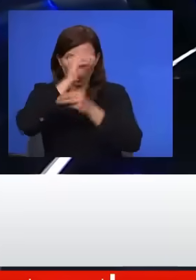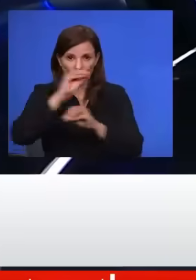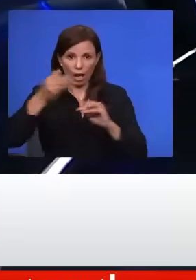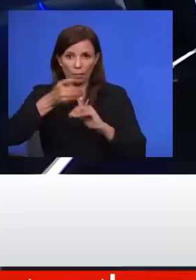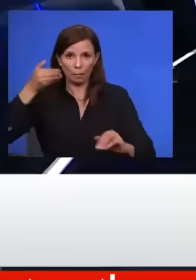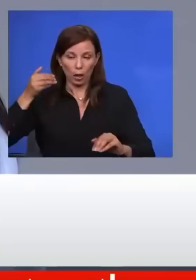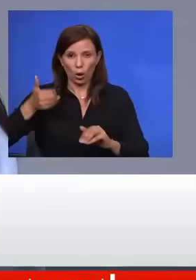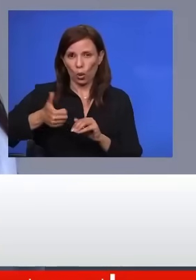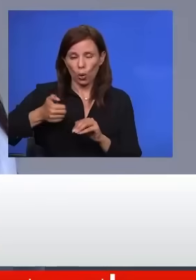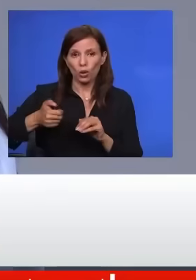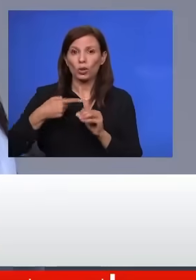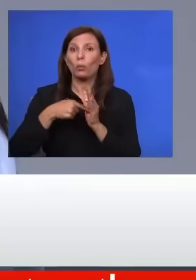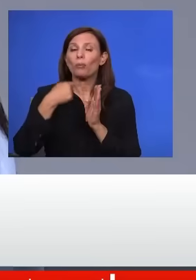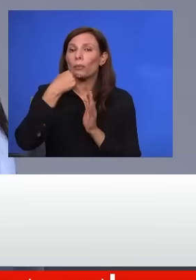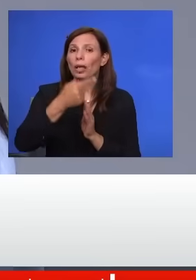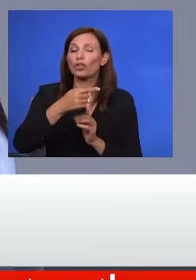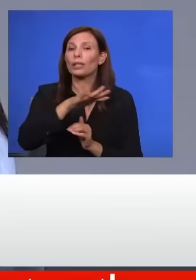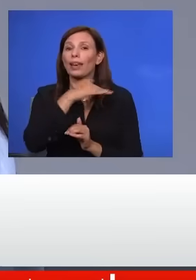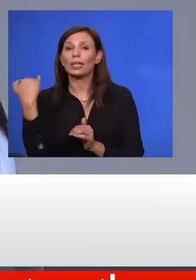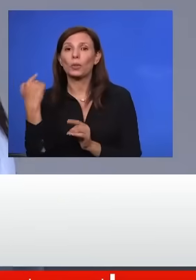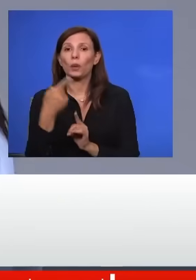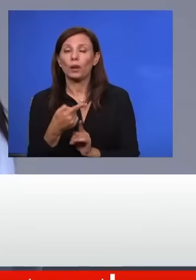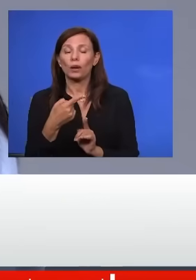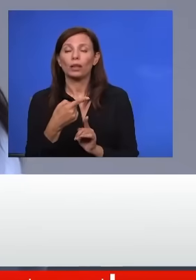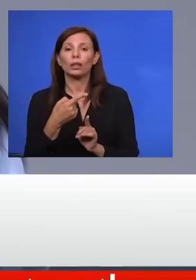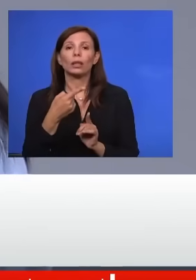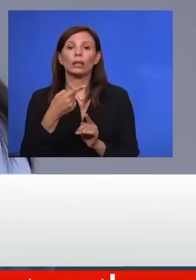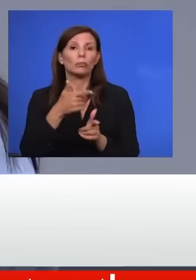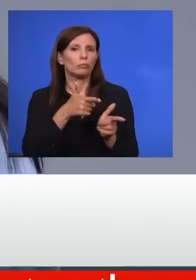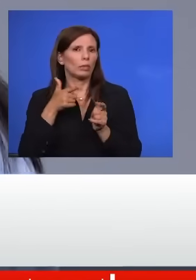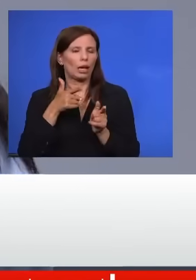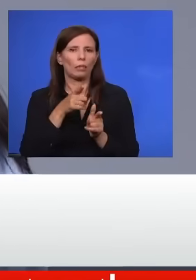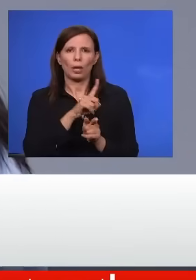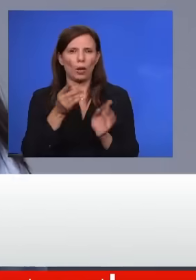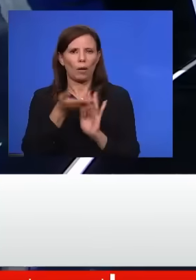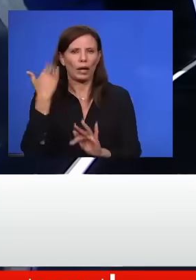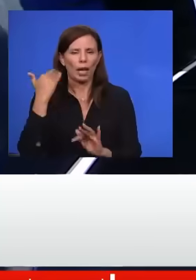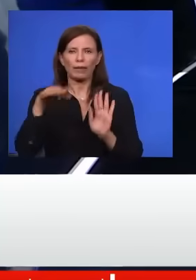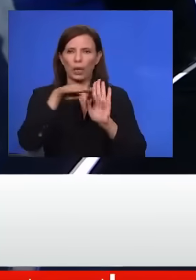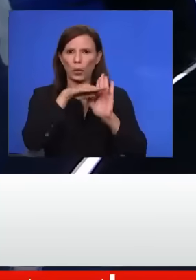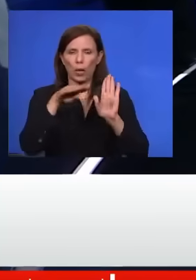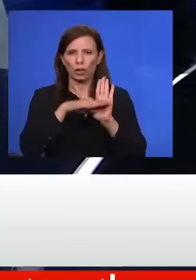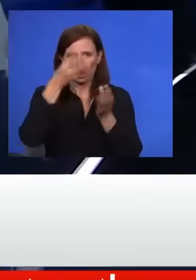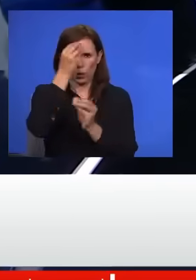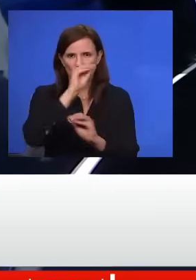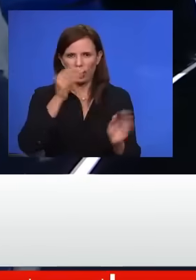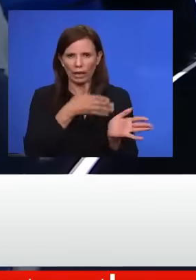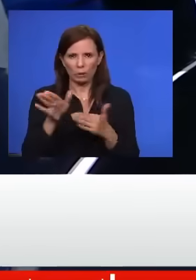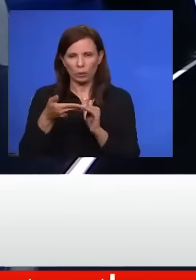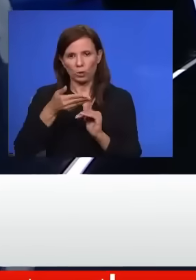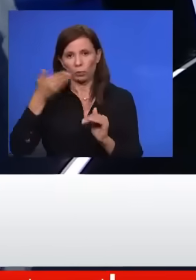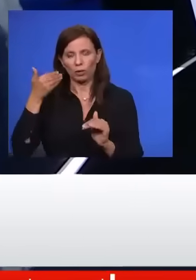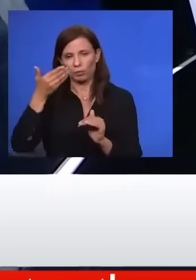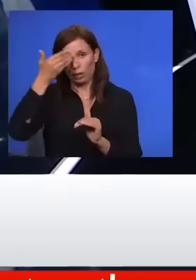כשראינו שהיה חיסול במלחמה הזאת, לא היה לפני זה את הנועל הזה של הקש בגג. תודה, רועי. וליאור גילי כהן, כתבתנו